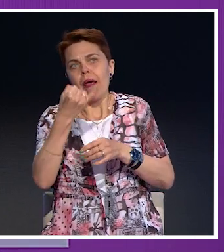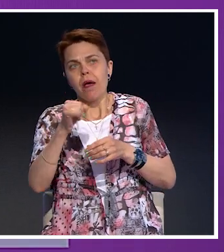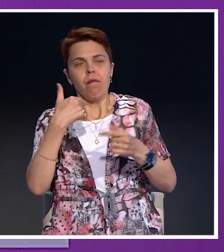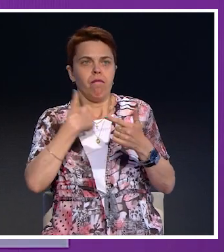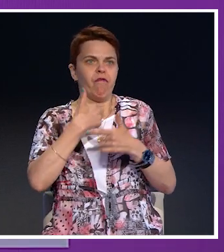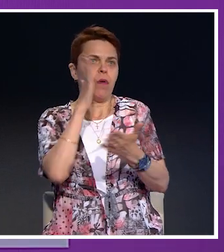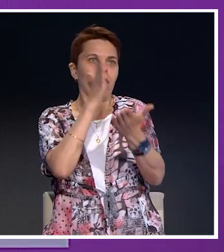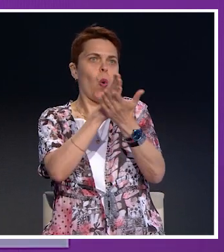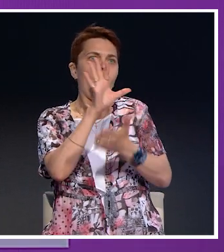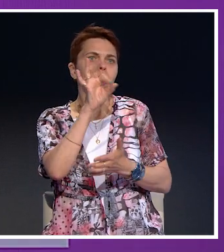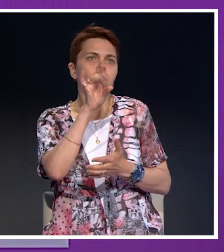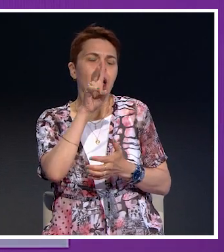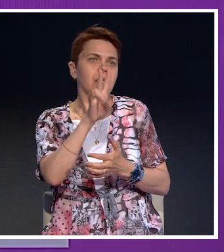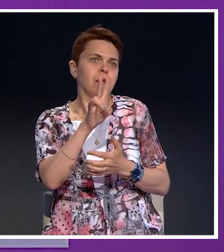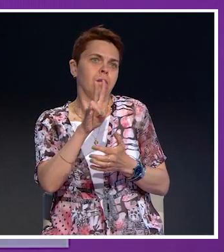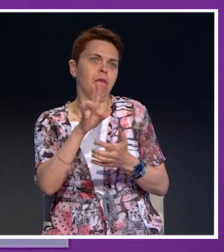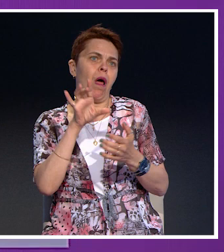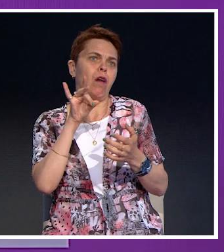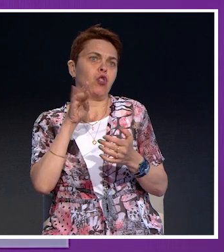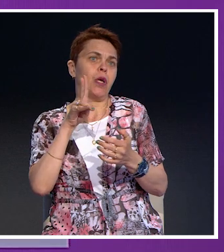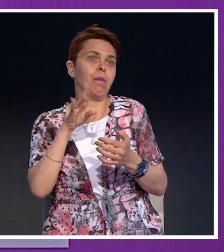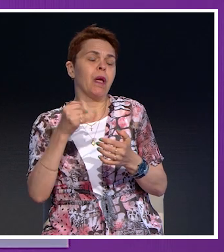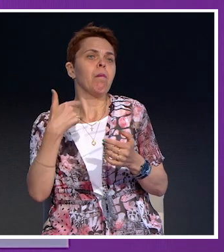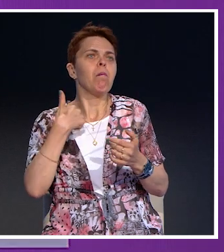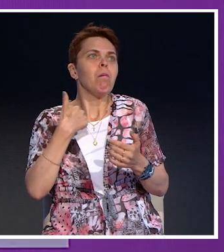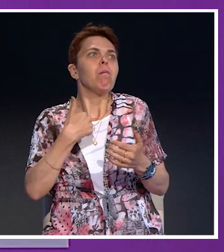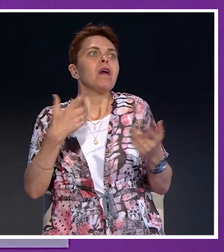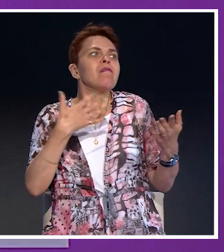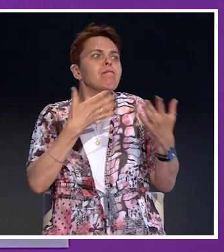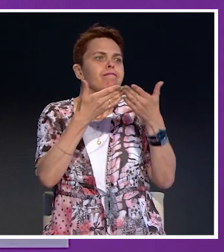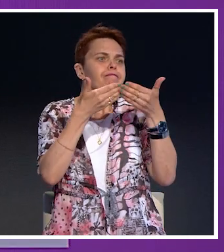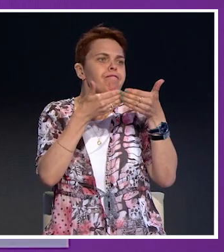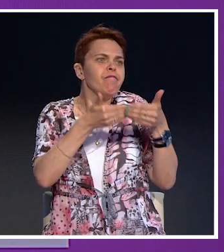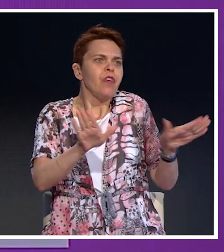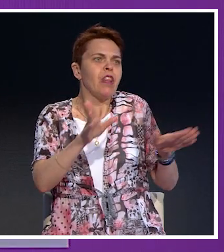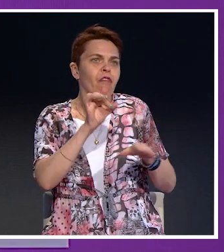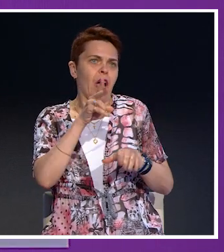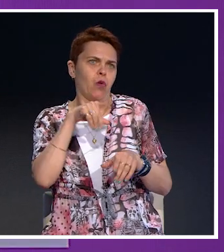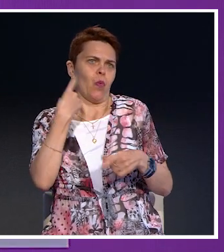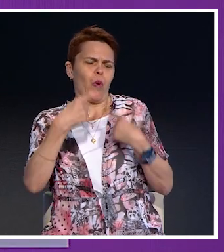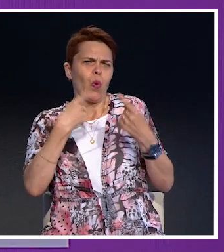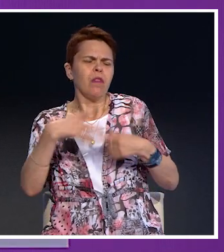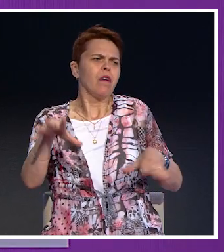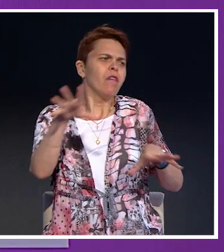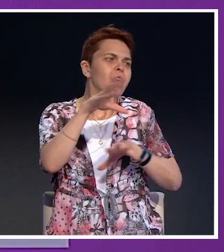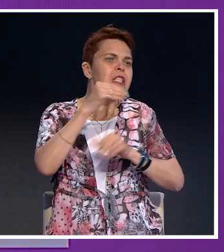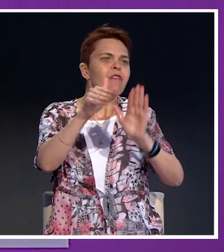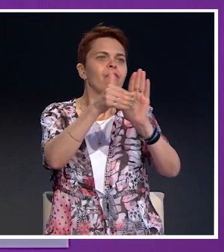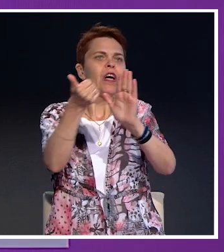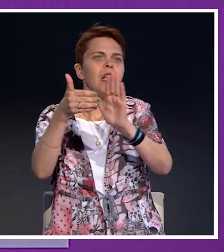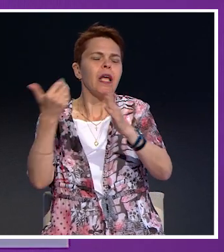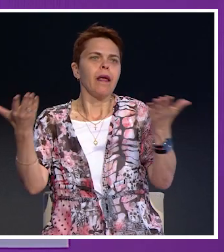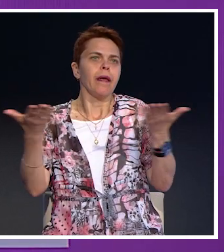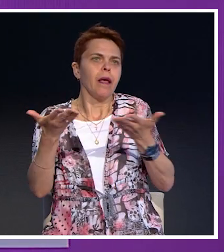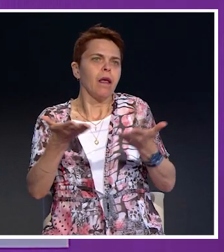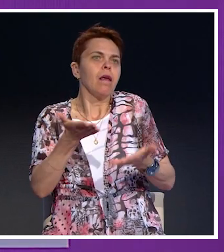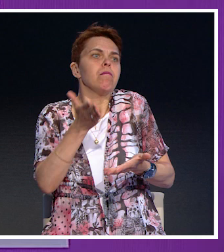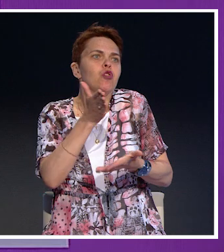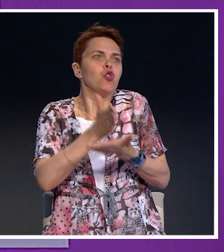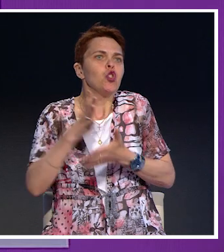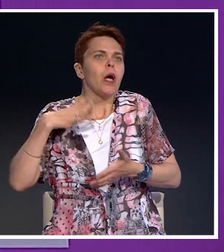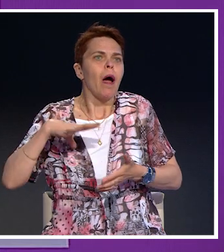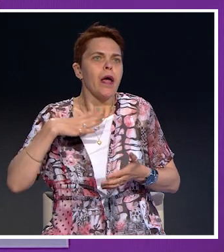проводимо в онлайн-режимі. Ми маємо відверто поговорити на всі і проговорити всі виклики, які чекають зараз